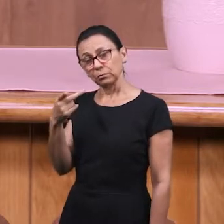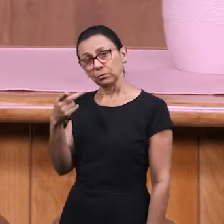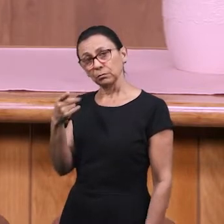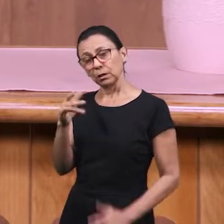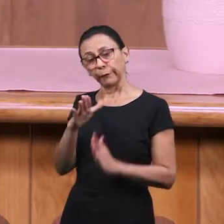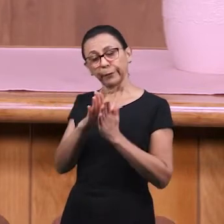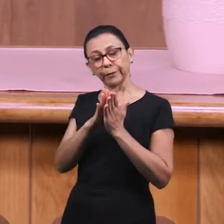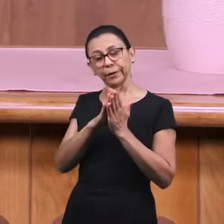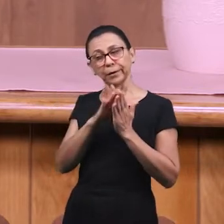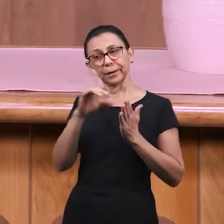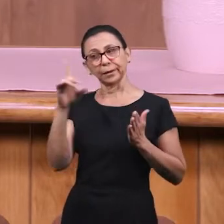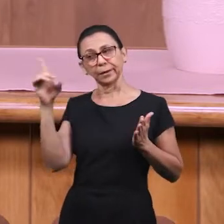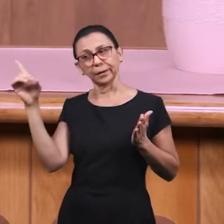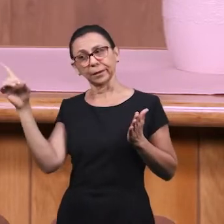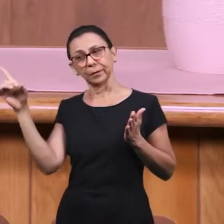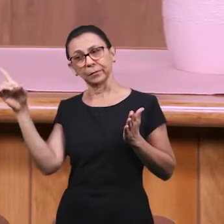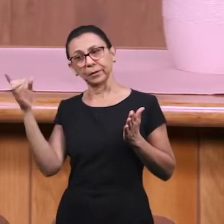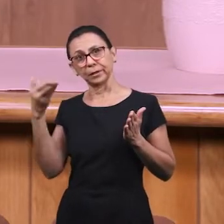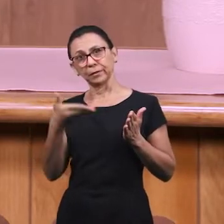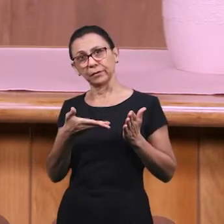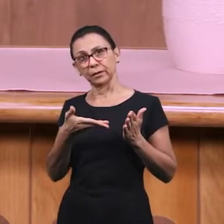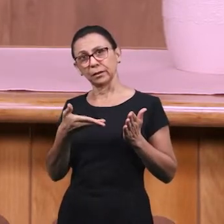полностью открыта уже.